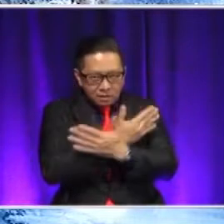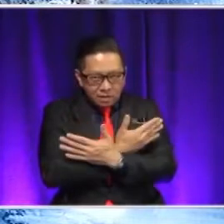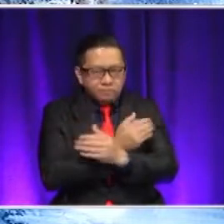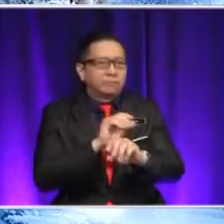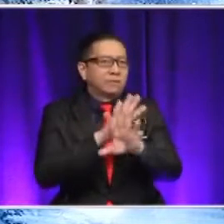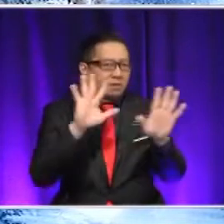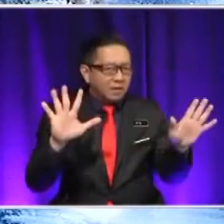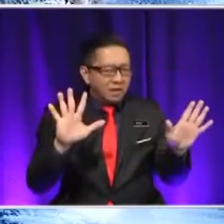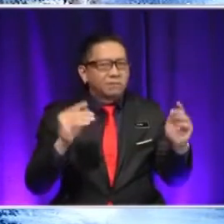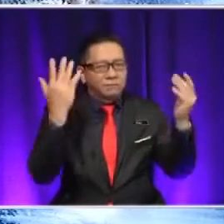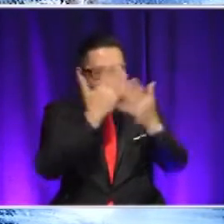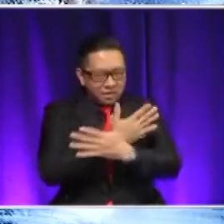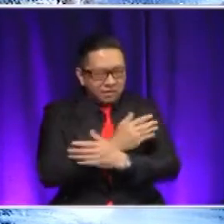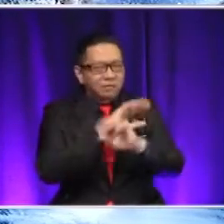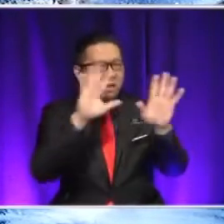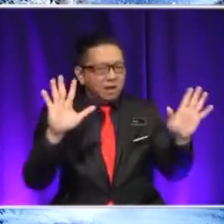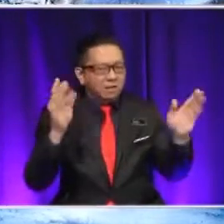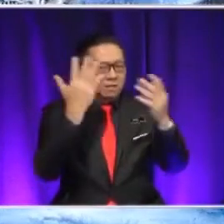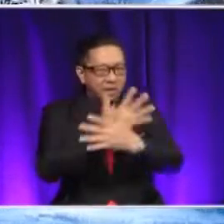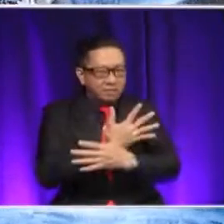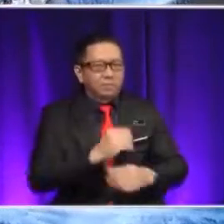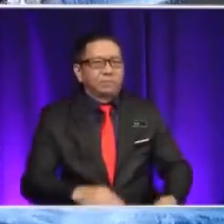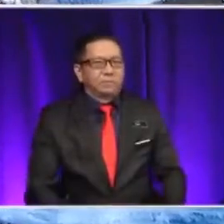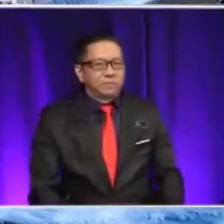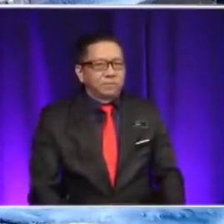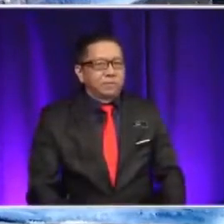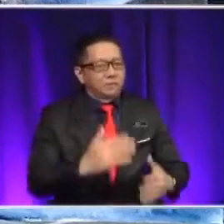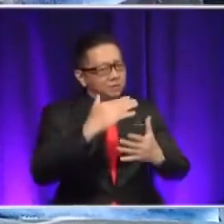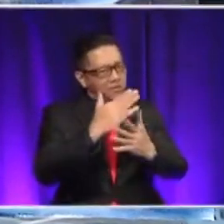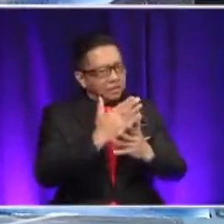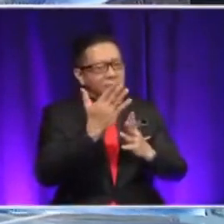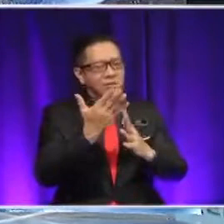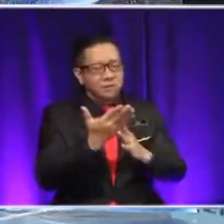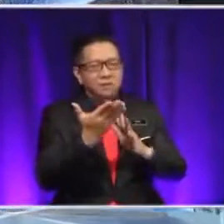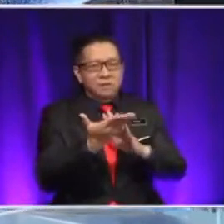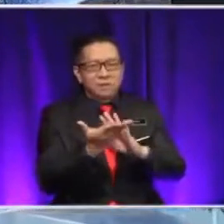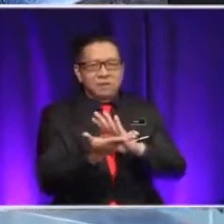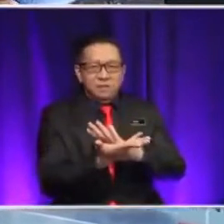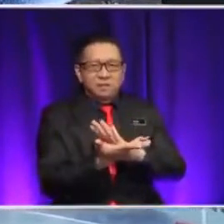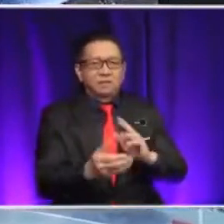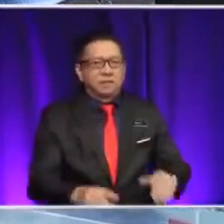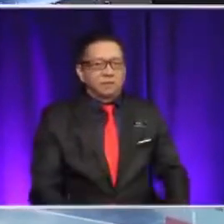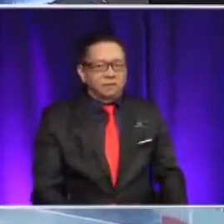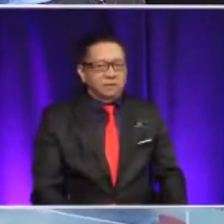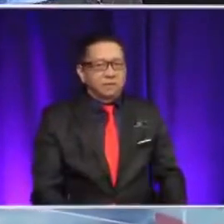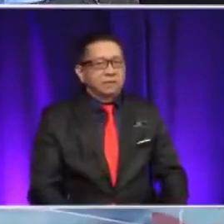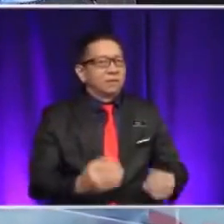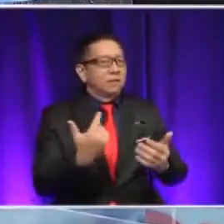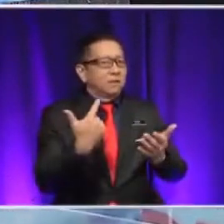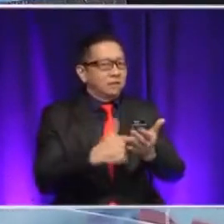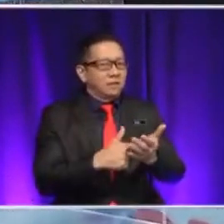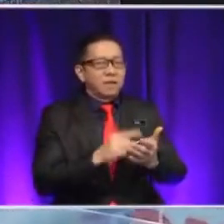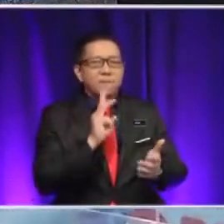terang gelap terang gelap yaitu setelah seri oke yang seterusnya bagian aib ah